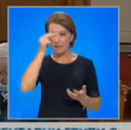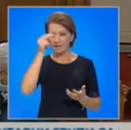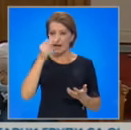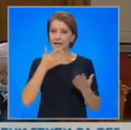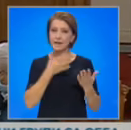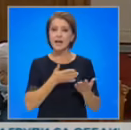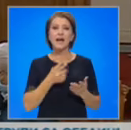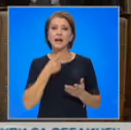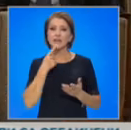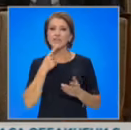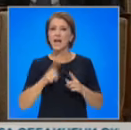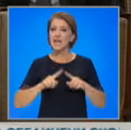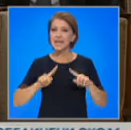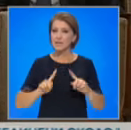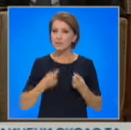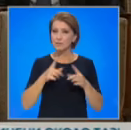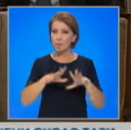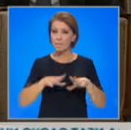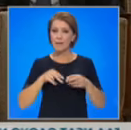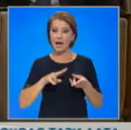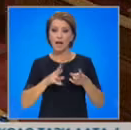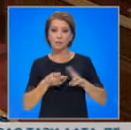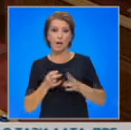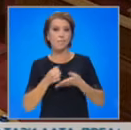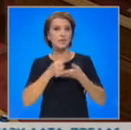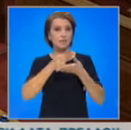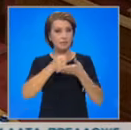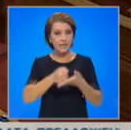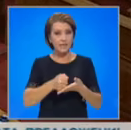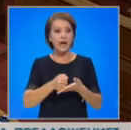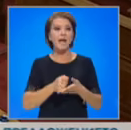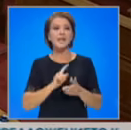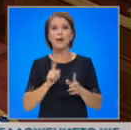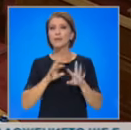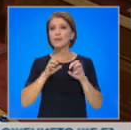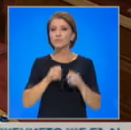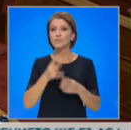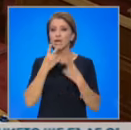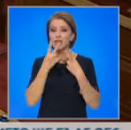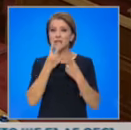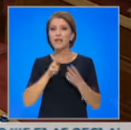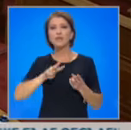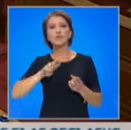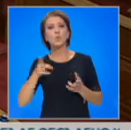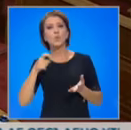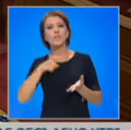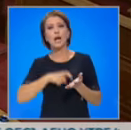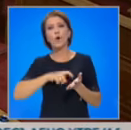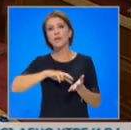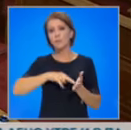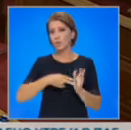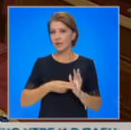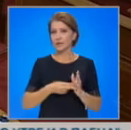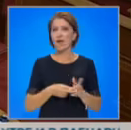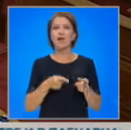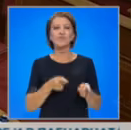на актуализацията на бюджета няма да позволи да се гледат други внесени законопроекти. БСП няма да бъде вашия